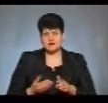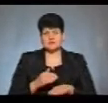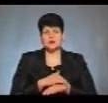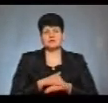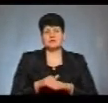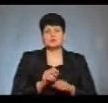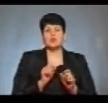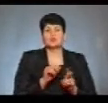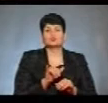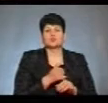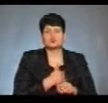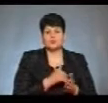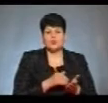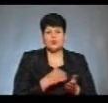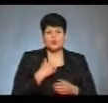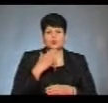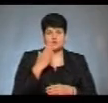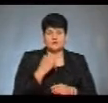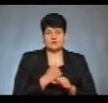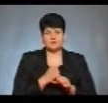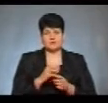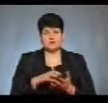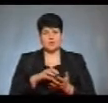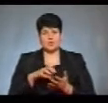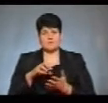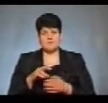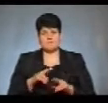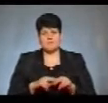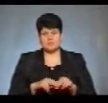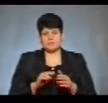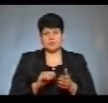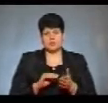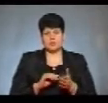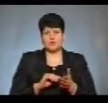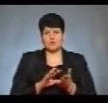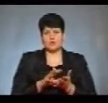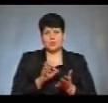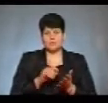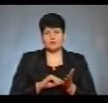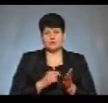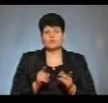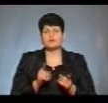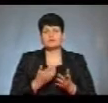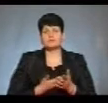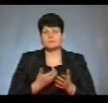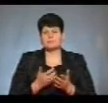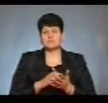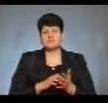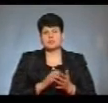хочеш голосувати, зробити копії паспорта і копію довідки, по якій причині ти хочеш голосувати іменно в